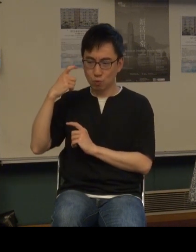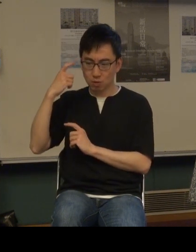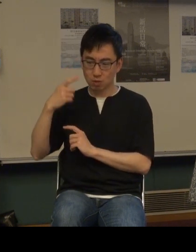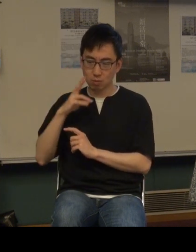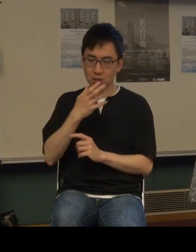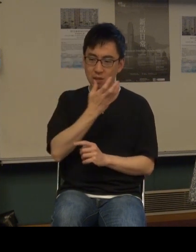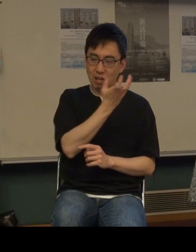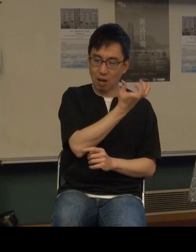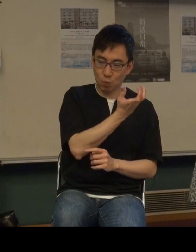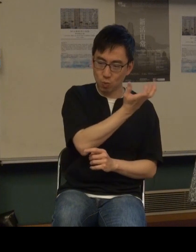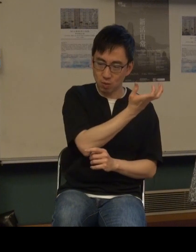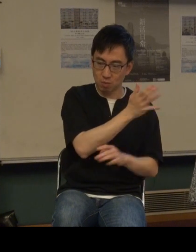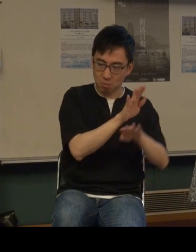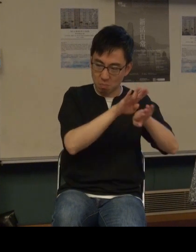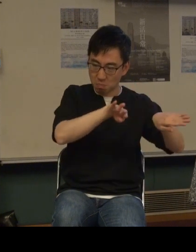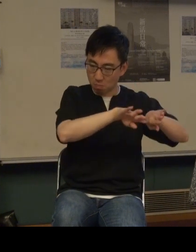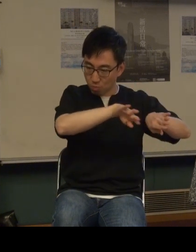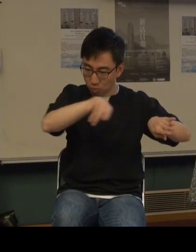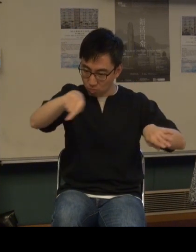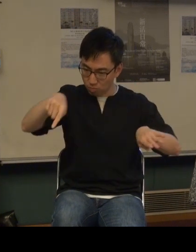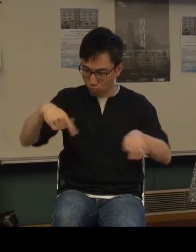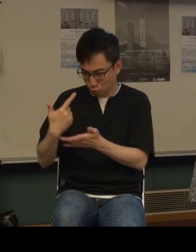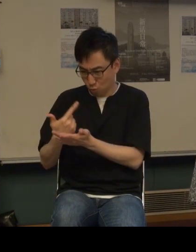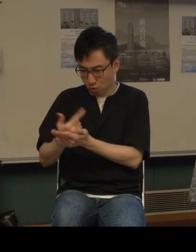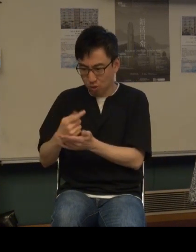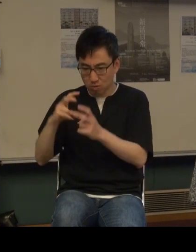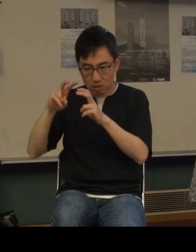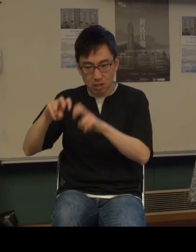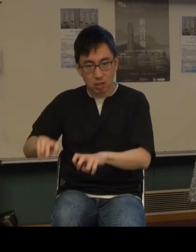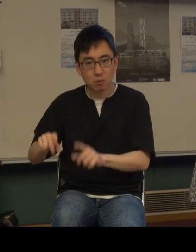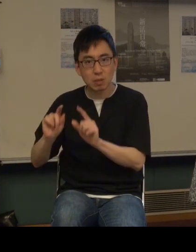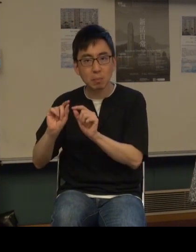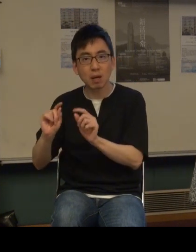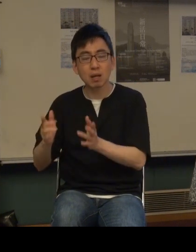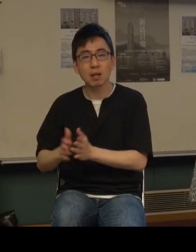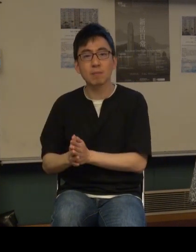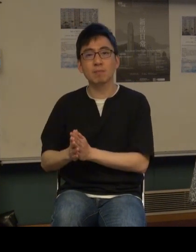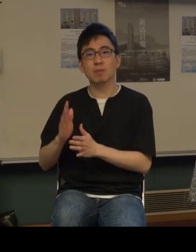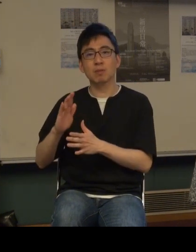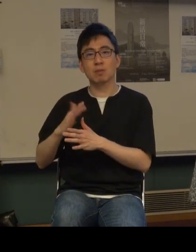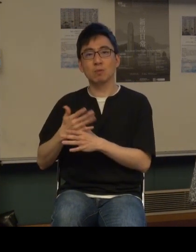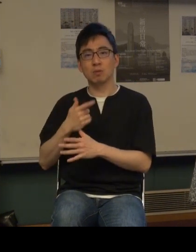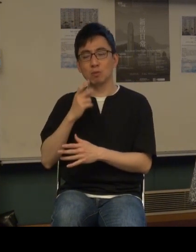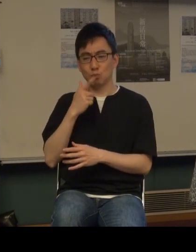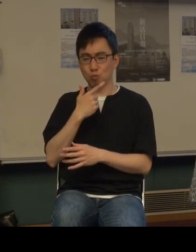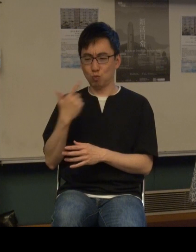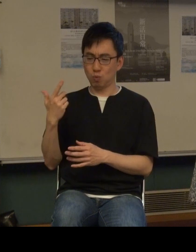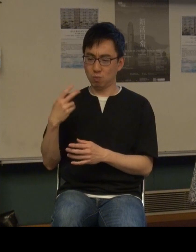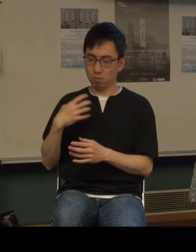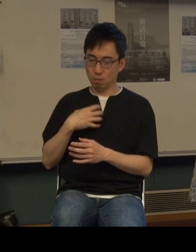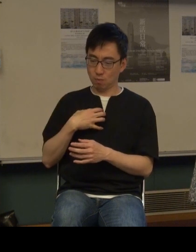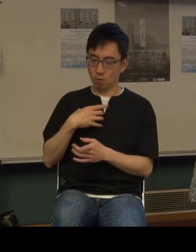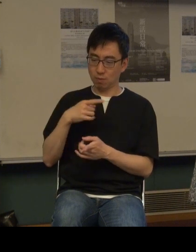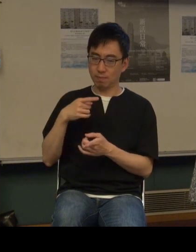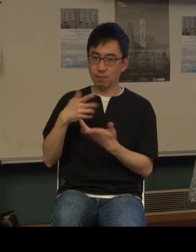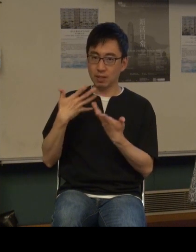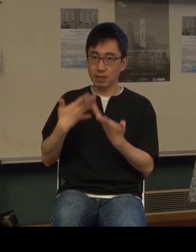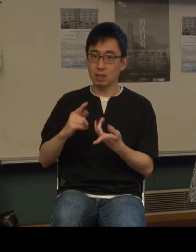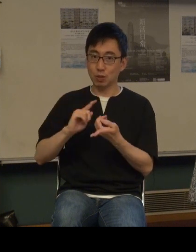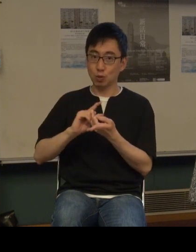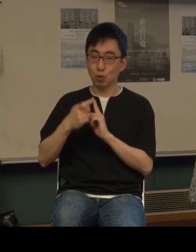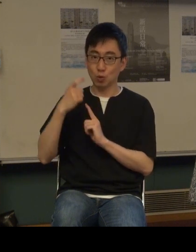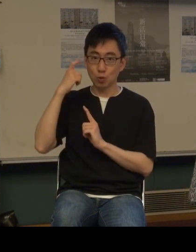發生是一個重要的一個研究的題目呢？就是有很多人開始去覺得 現代